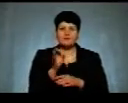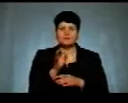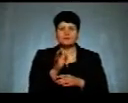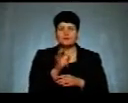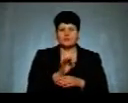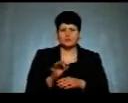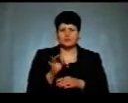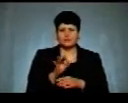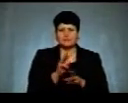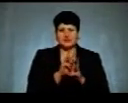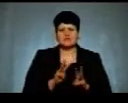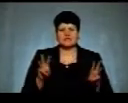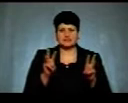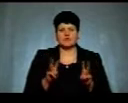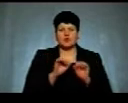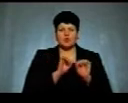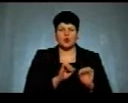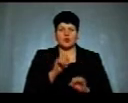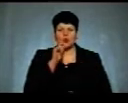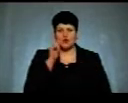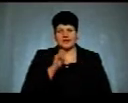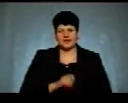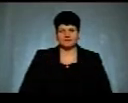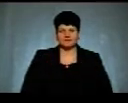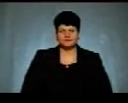брифінгу Міністерства оборони України.